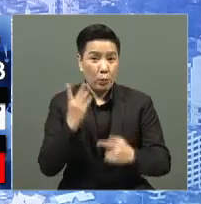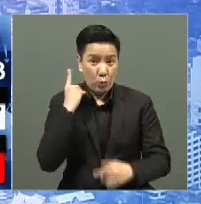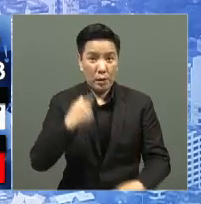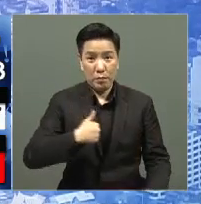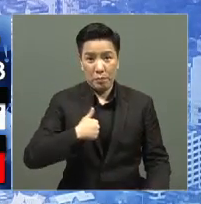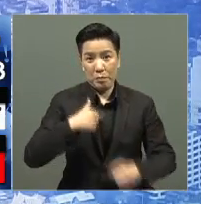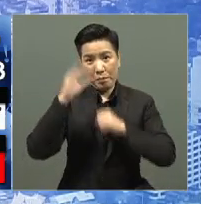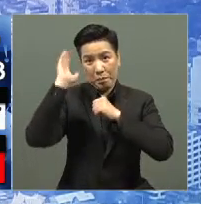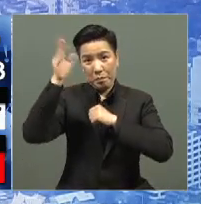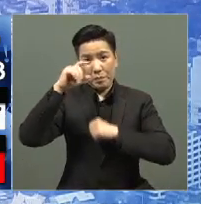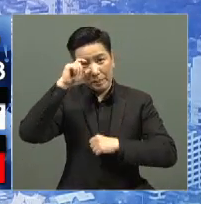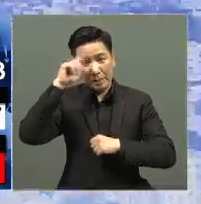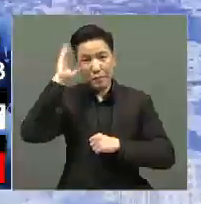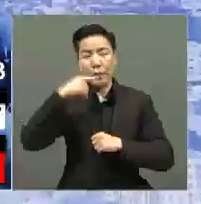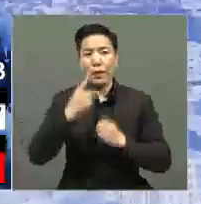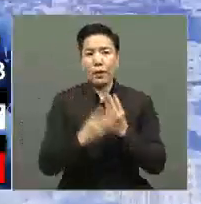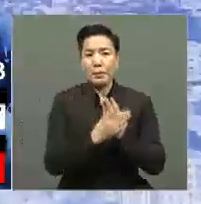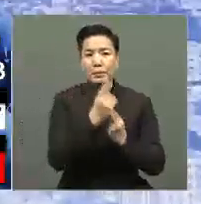ตัวนี้อาจจะอยู่กับเราได้อันนี้ไม่อยากจะบอกนะครับทำมันเป็นข่าวที่ทักดีทำไม่ดีแต่ว่าต้องมองในทางด้านที่ไม่ดีไว้ซะหน่อยนึงนะครับเพราะอย่างจำได้ไหมครับเมื่อวานนี้ที่ผมพูดว่าในเอ่อเรื่องของ2